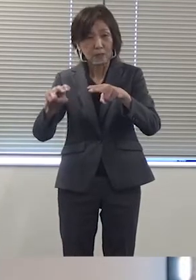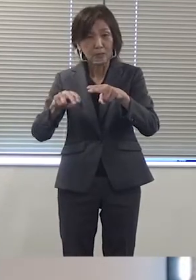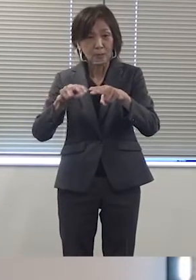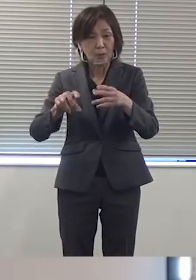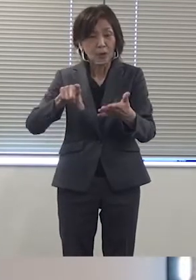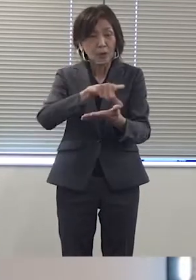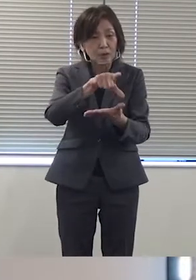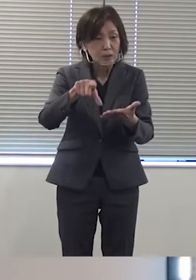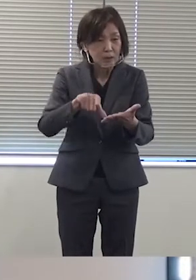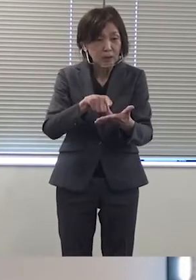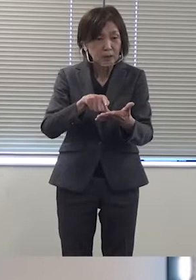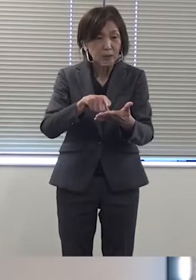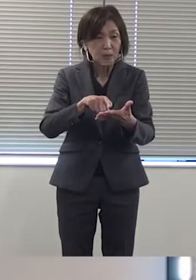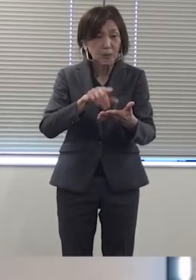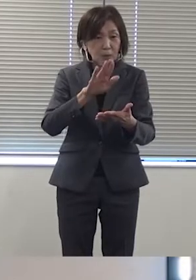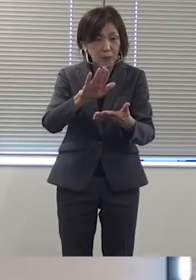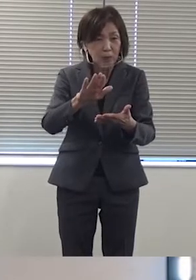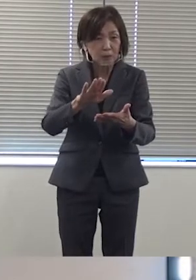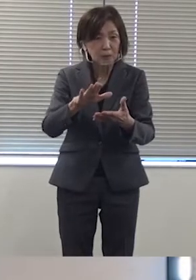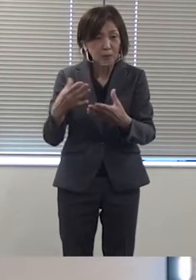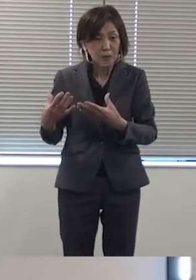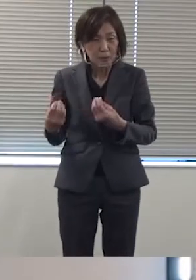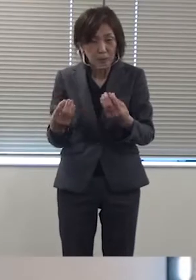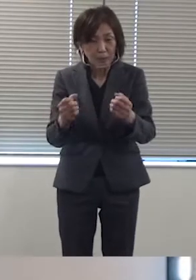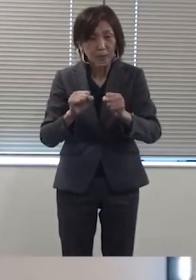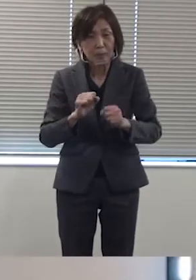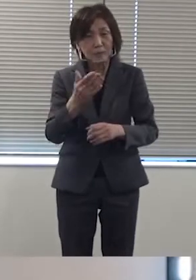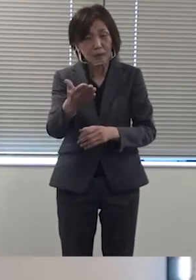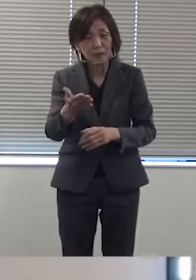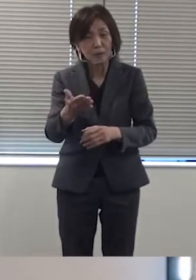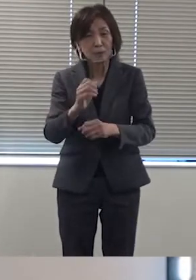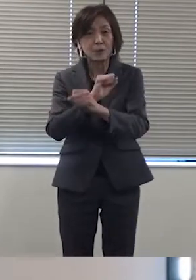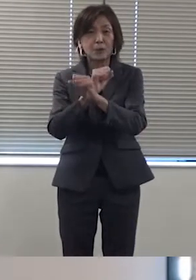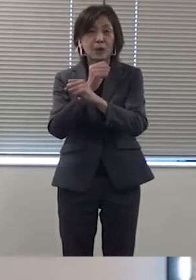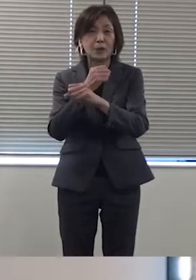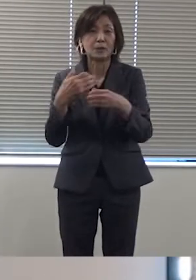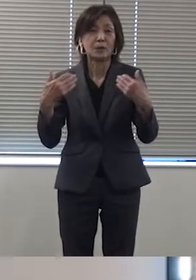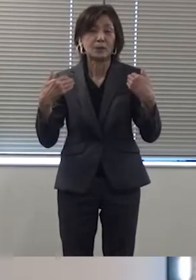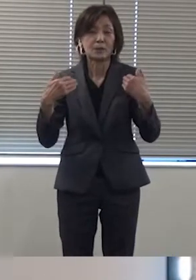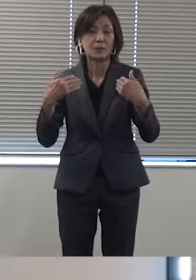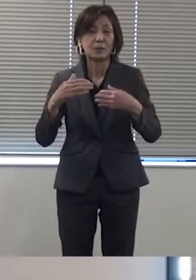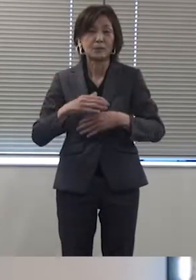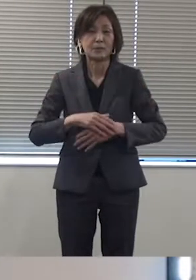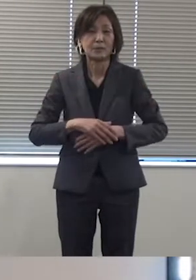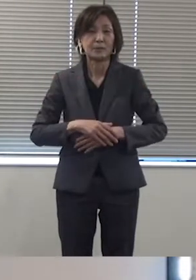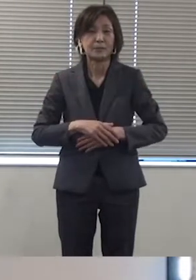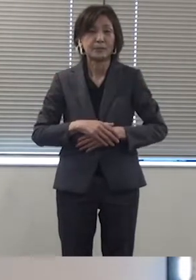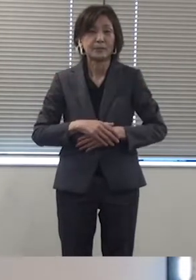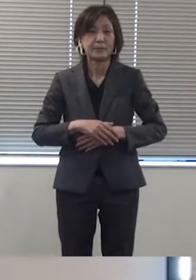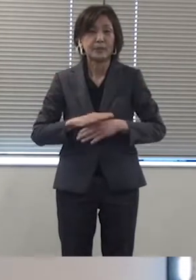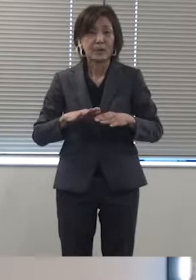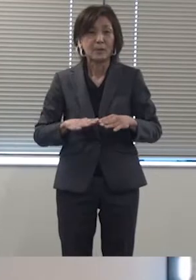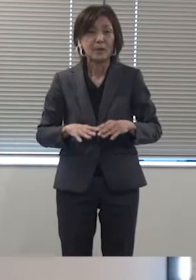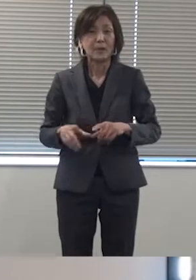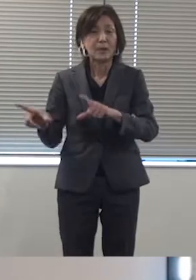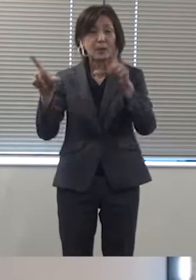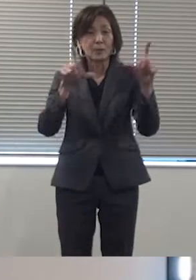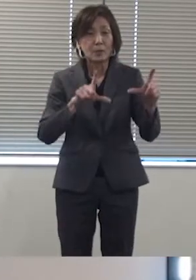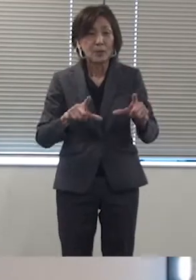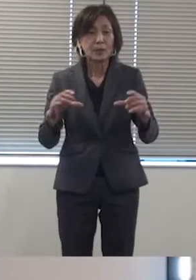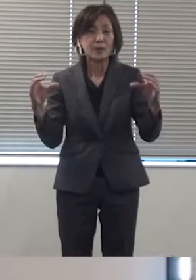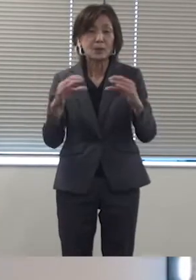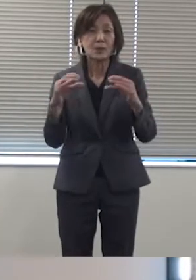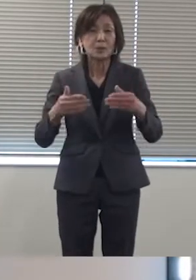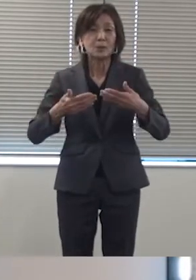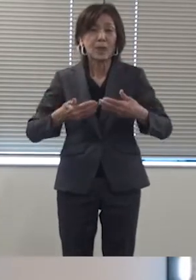といけませんので、現在の暮らし交通安全課の中からですね、交通戦略課を切り出した